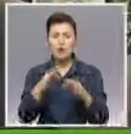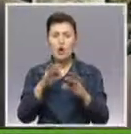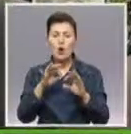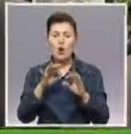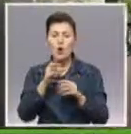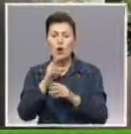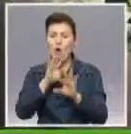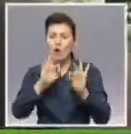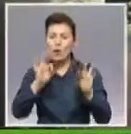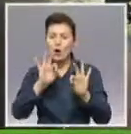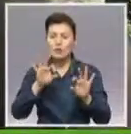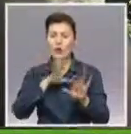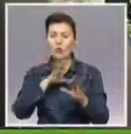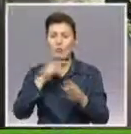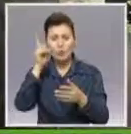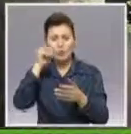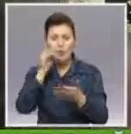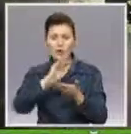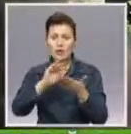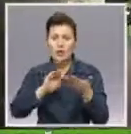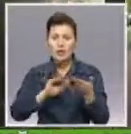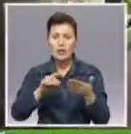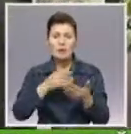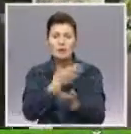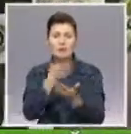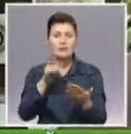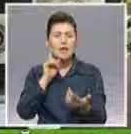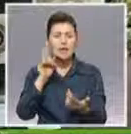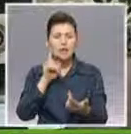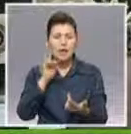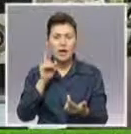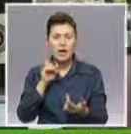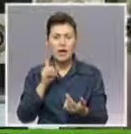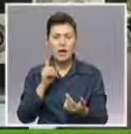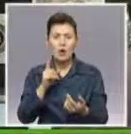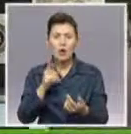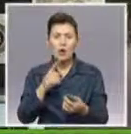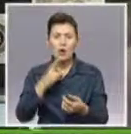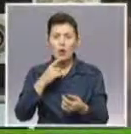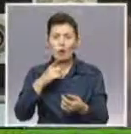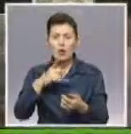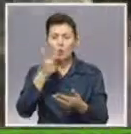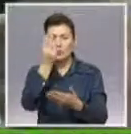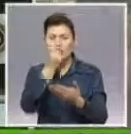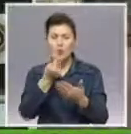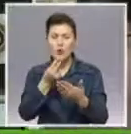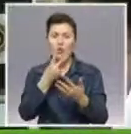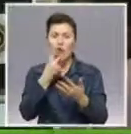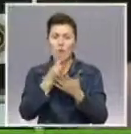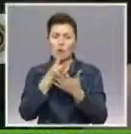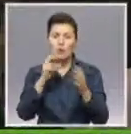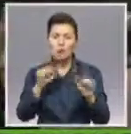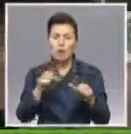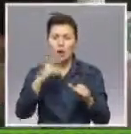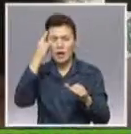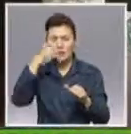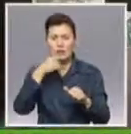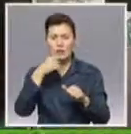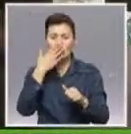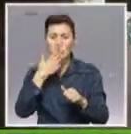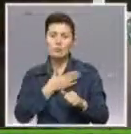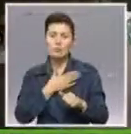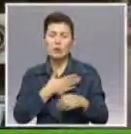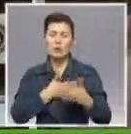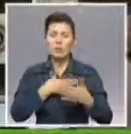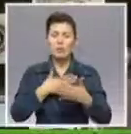өнері сол арқылы біздің жастарға отанға деген сүйіспеншілік, патриоттық